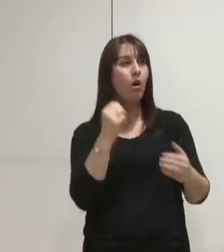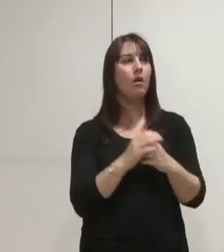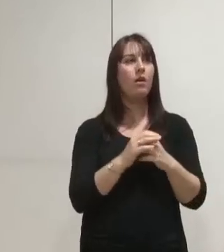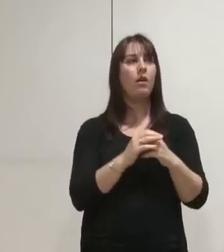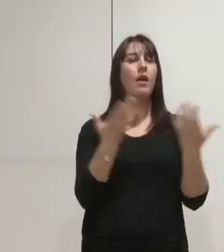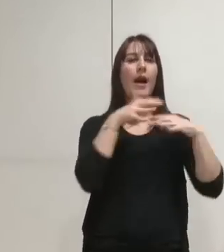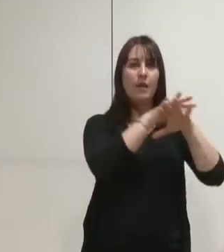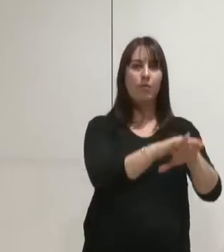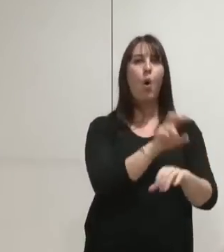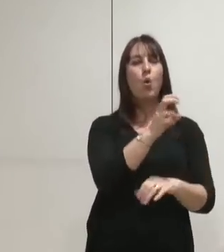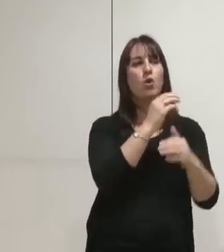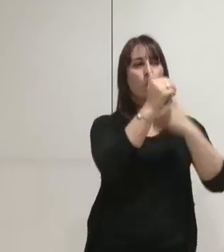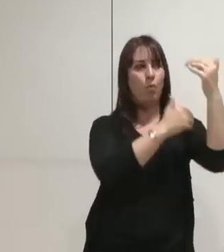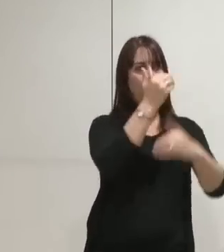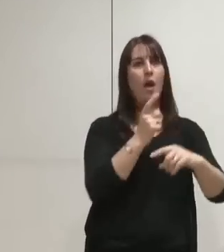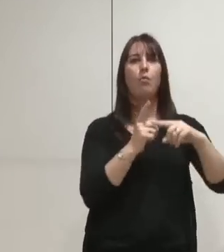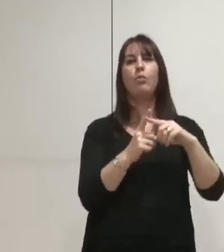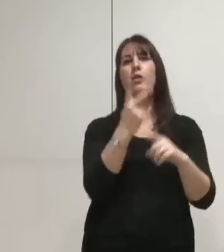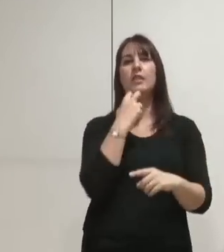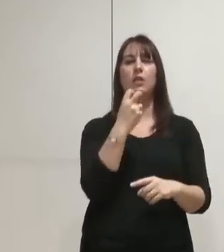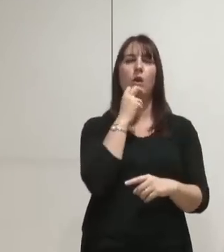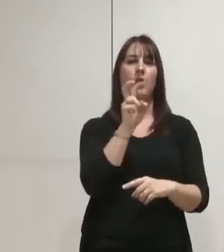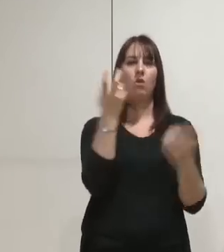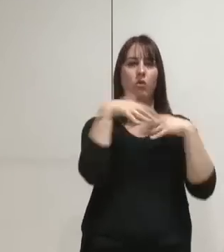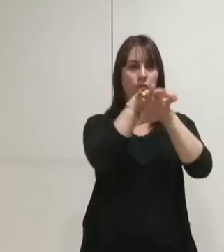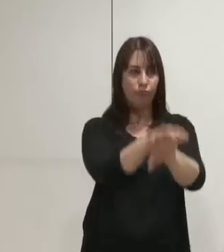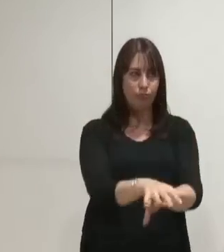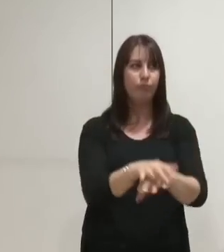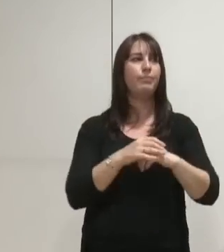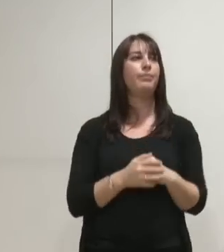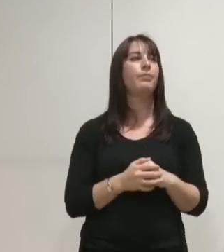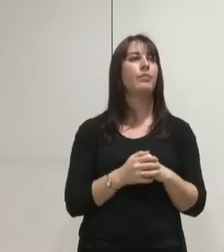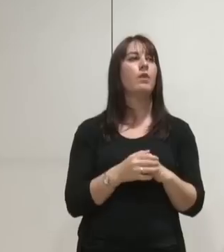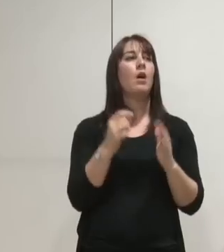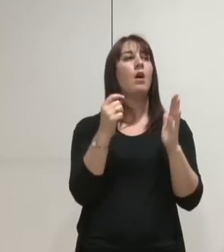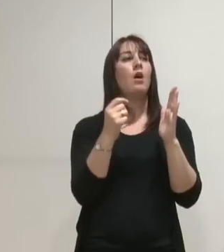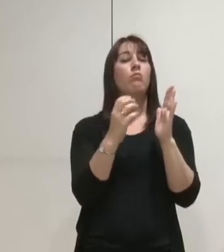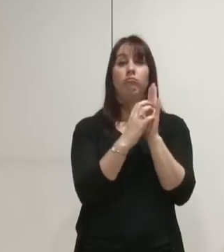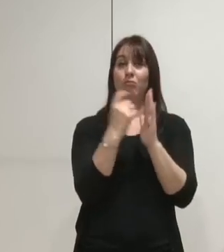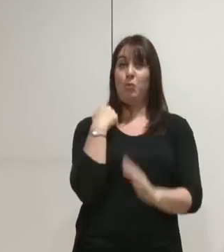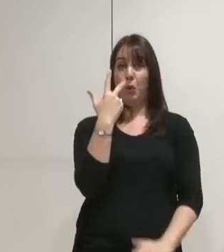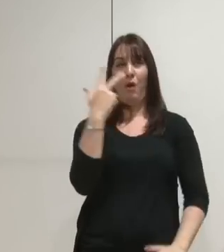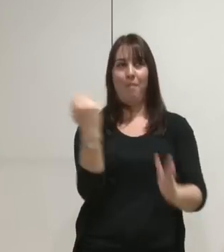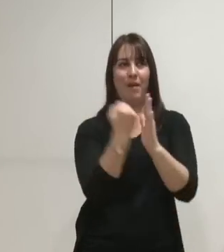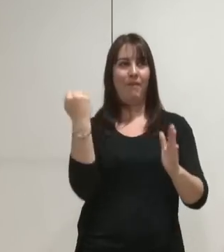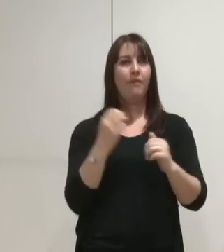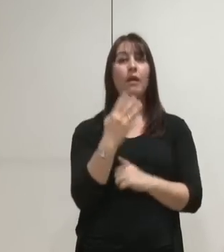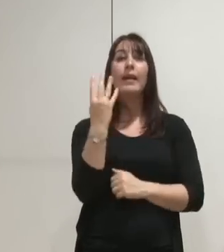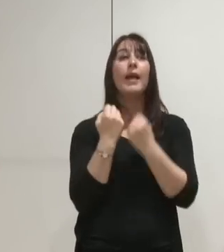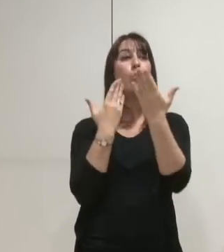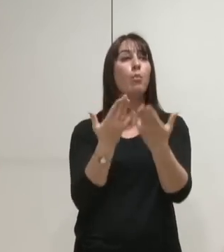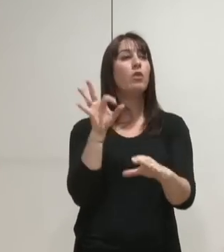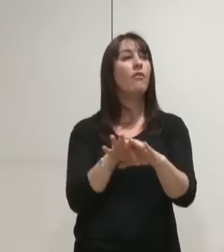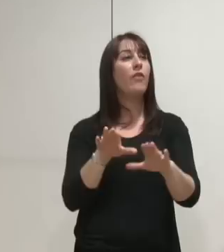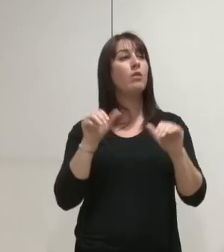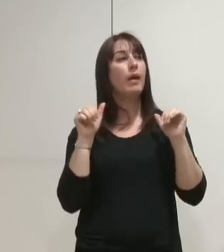rassemblement de gauche et de progrès le rassemblement citoyen de la gauche et les écologiste délibération numéro 3 adopté la 4 je la mets à voix qui ne prend